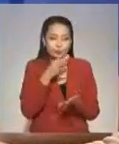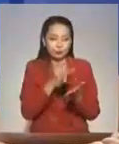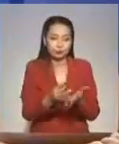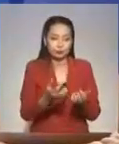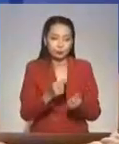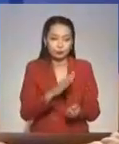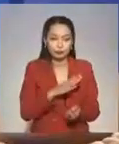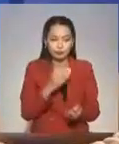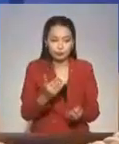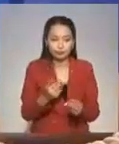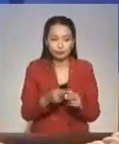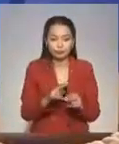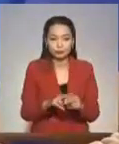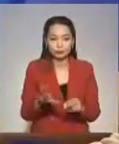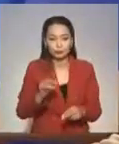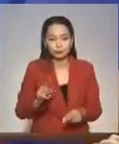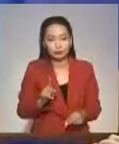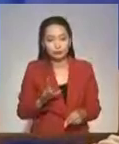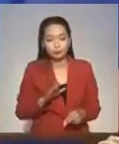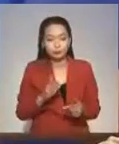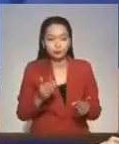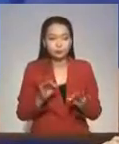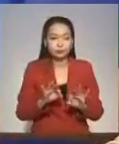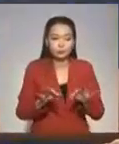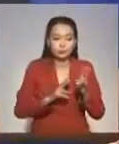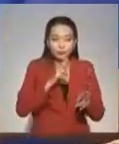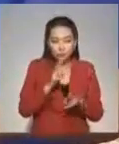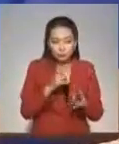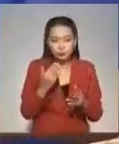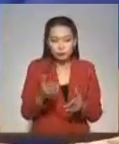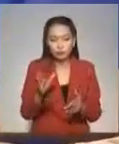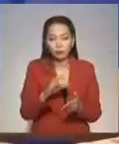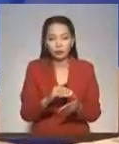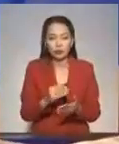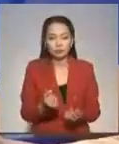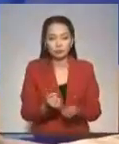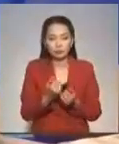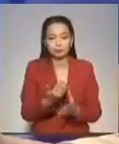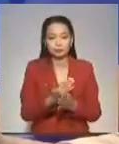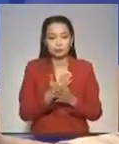екен. Өткен бетпе-бет отырып, тікелей мәселеңді айтып, тікелей шешуге ықпал жасайды екен. Сол